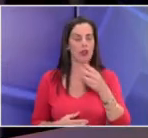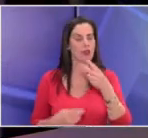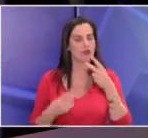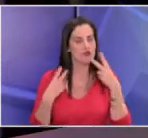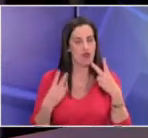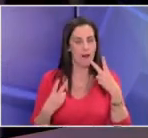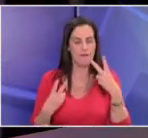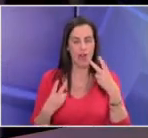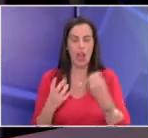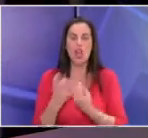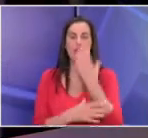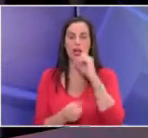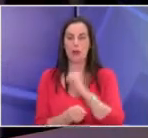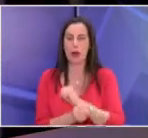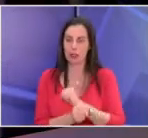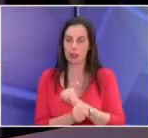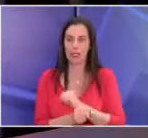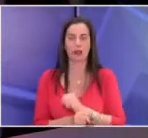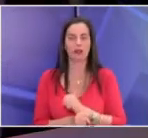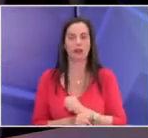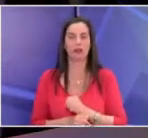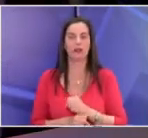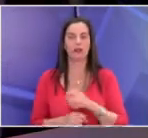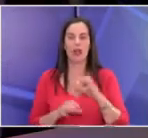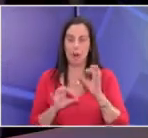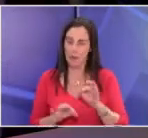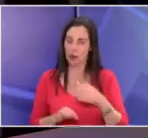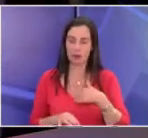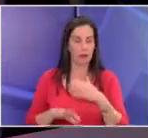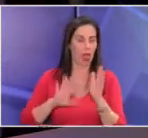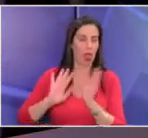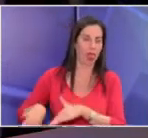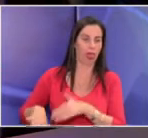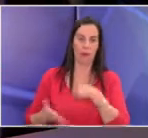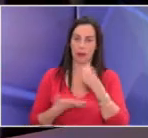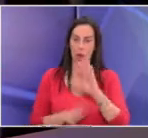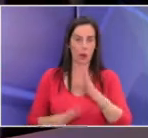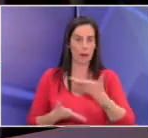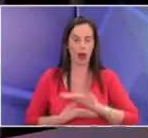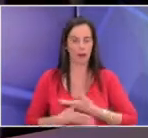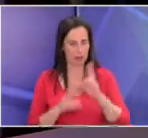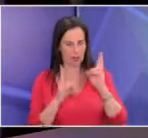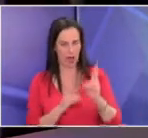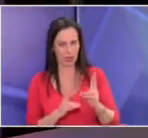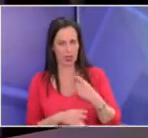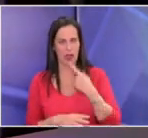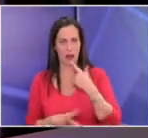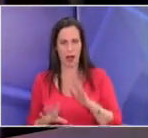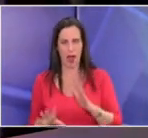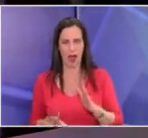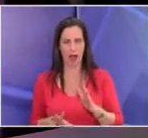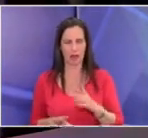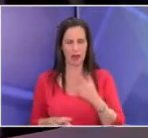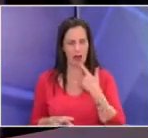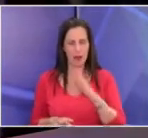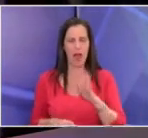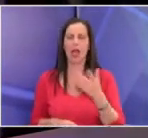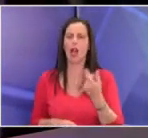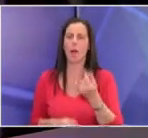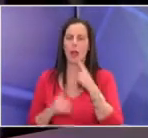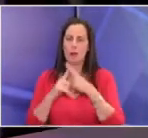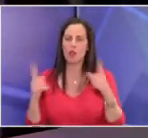אם זה ספציפית למשפחה שלהם, אז איך אתם בתור, כאילו, השיקום עוסק גם בזה? בוודאי. תראו, יש גם חוק